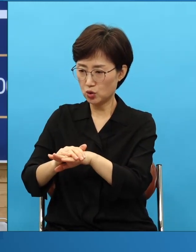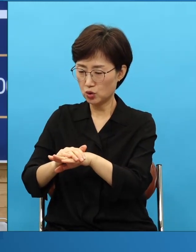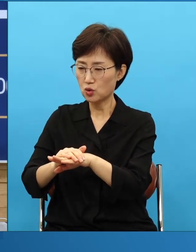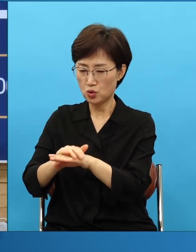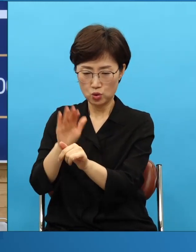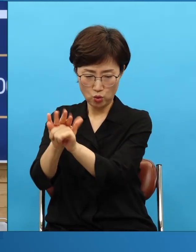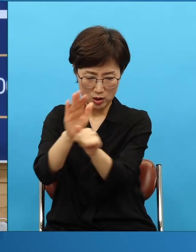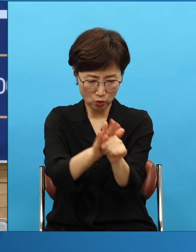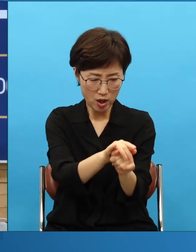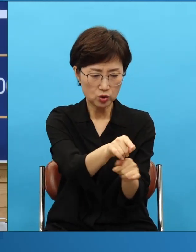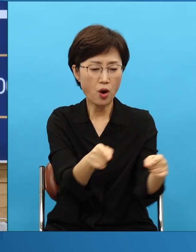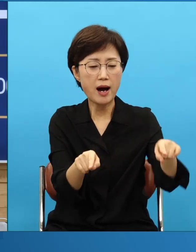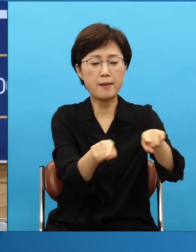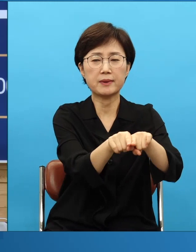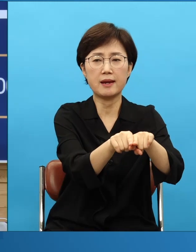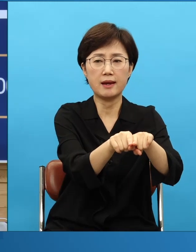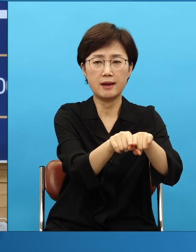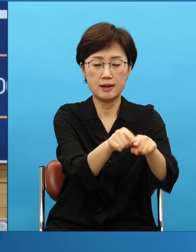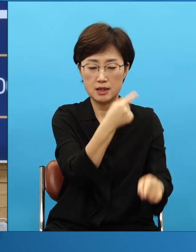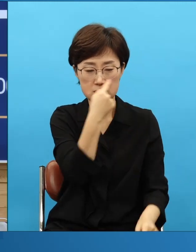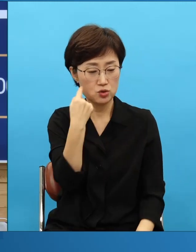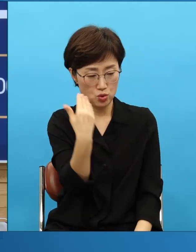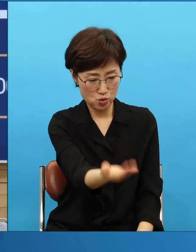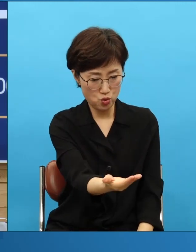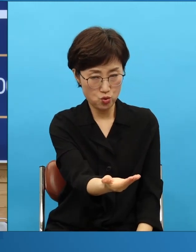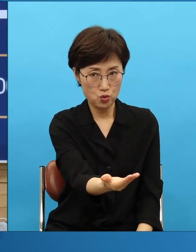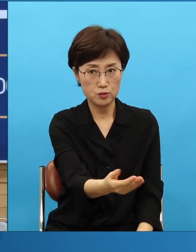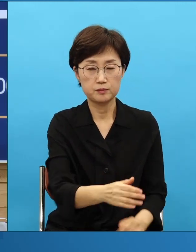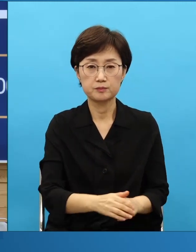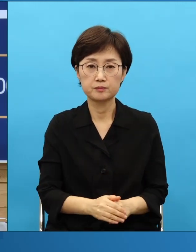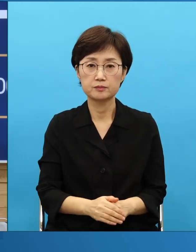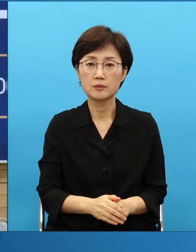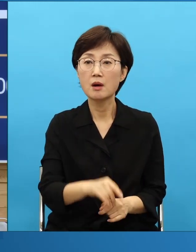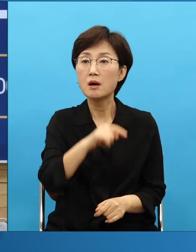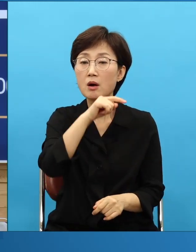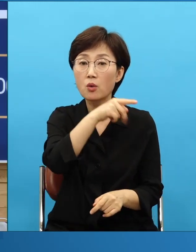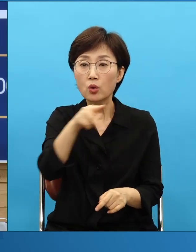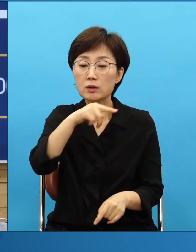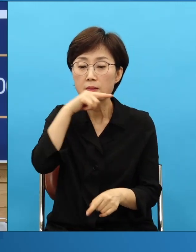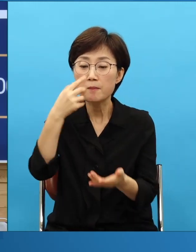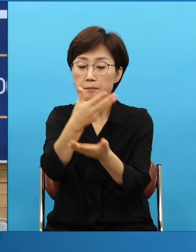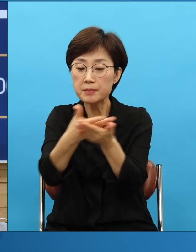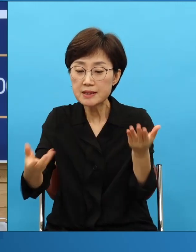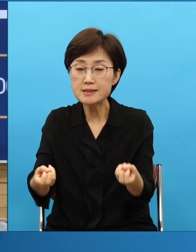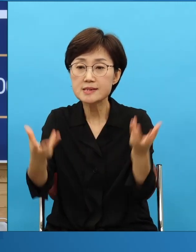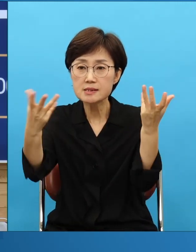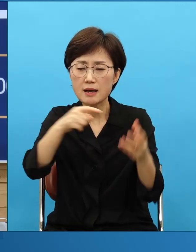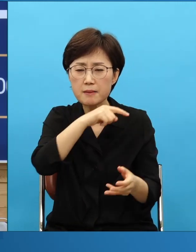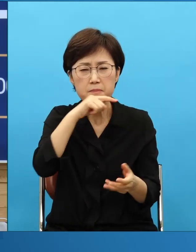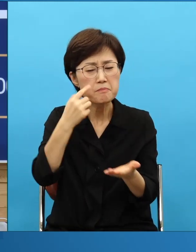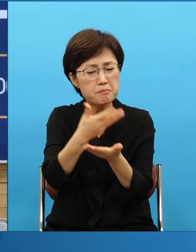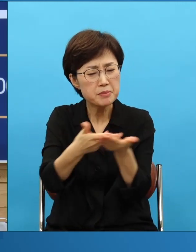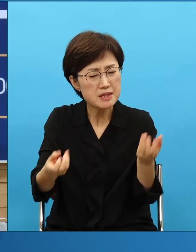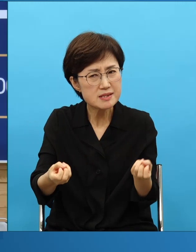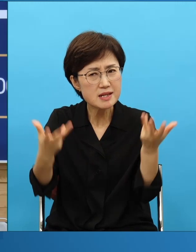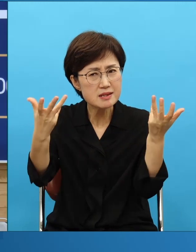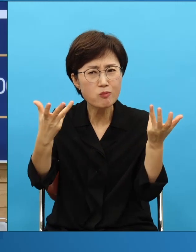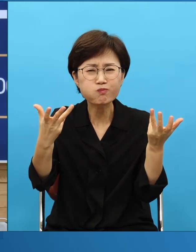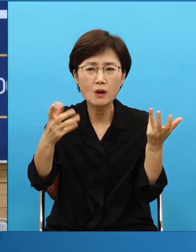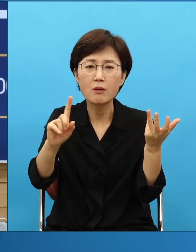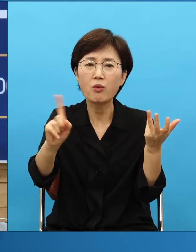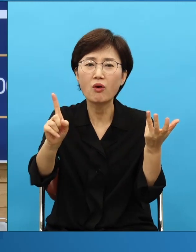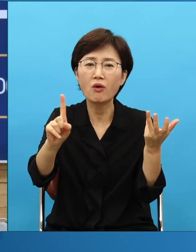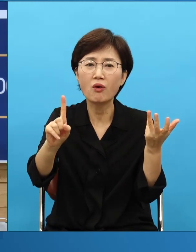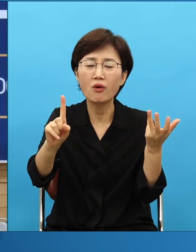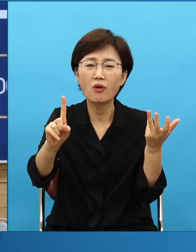hands, I will be with you. 이것이 정근이라. This is the evidence. 피제사 뭡니까? It was what is 일반 that 사람 blood 말고 말지도 sacrifice? 못해. These are things that the average person does